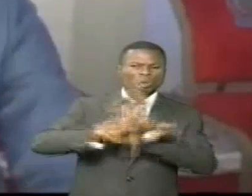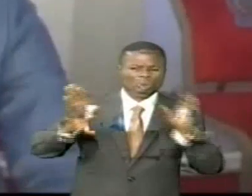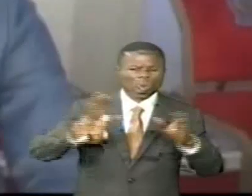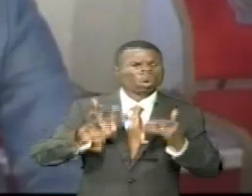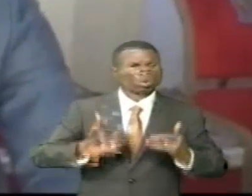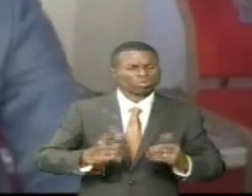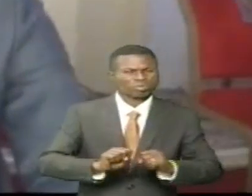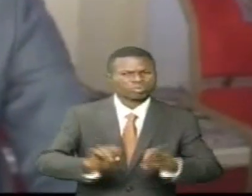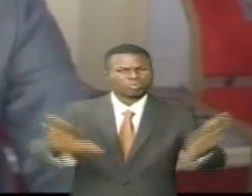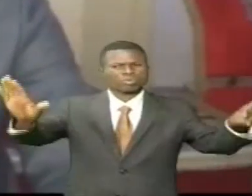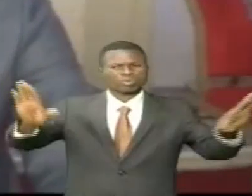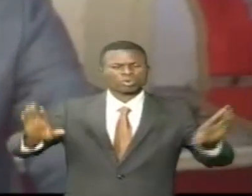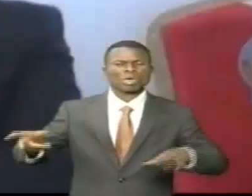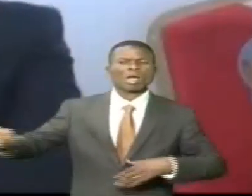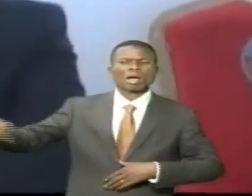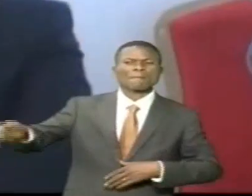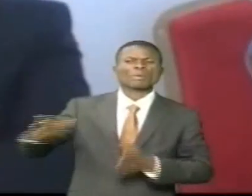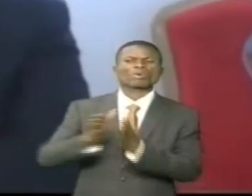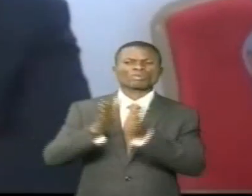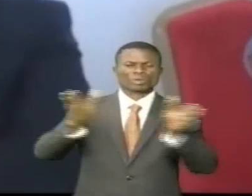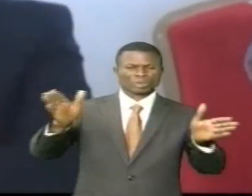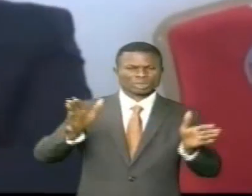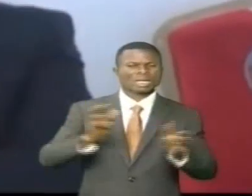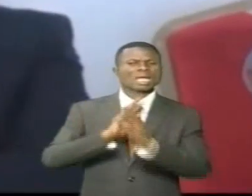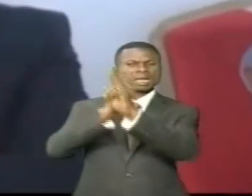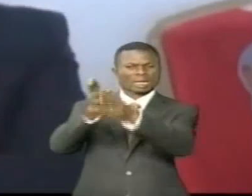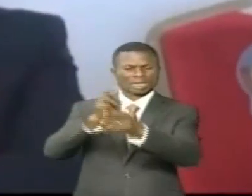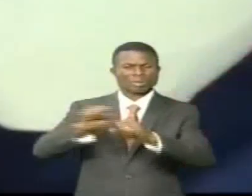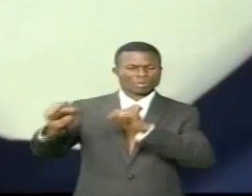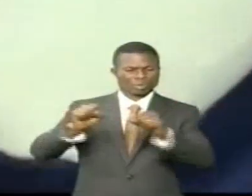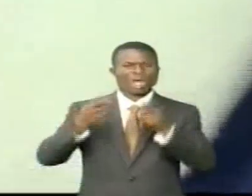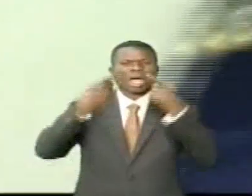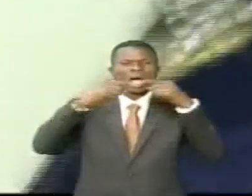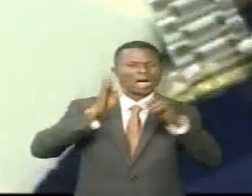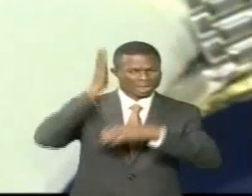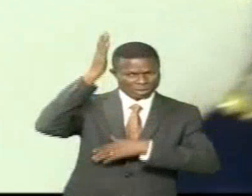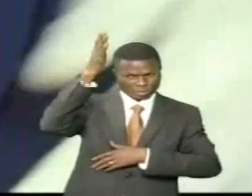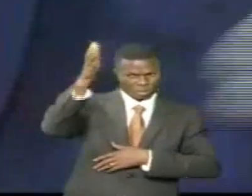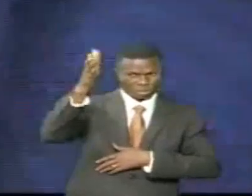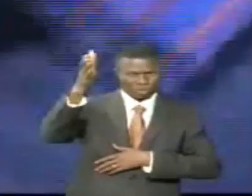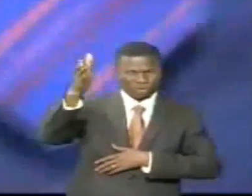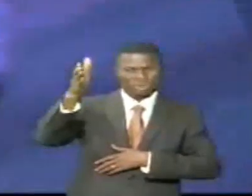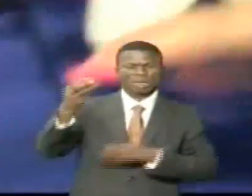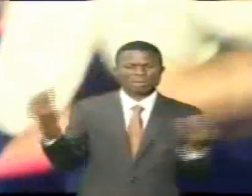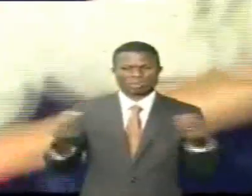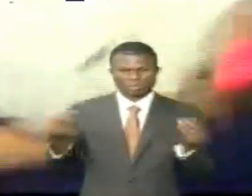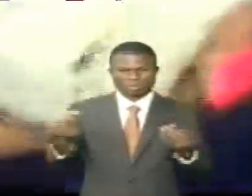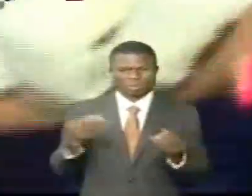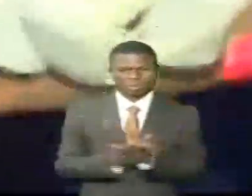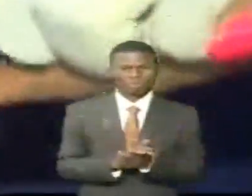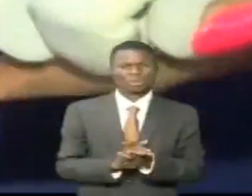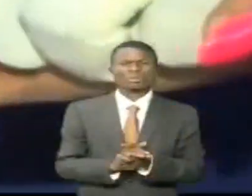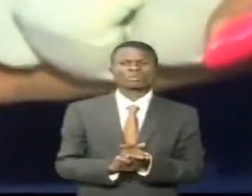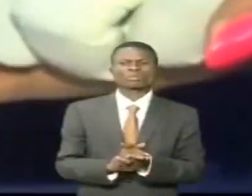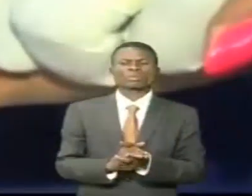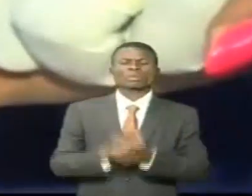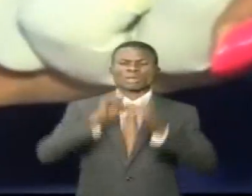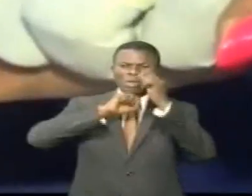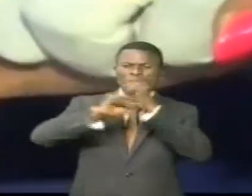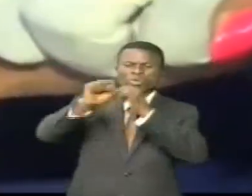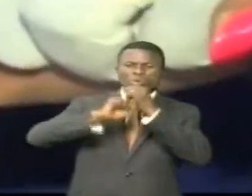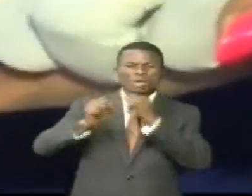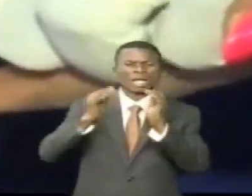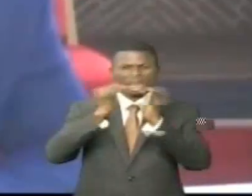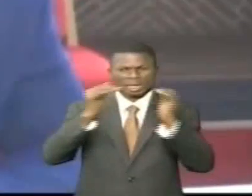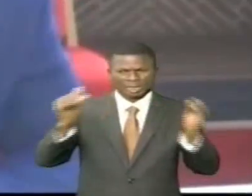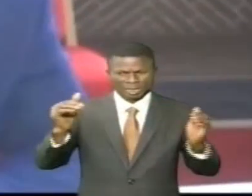s'étendre à tous les Haut-Katangais et les résultats des tests seront connus dans un bref délai parce qu'ils seront désormais publiés localement par le